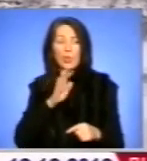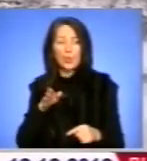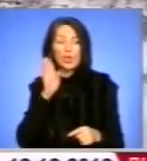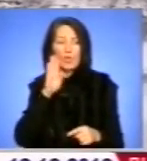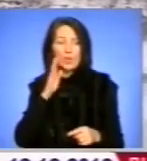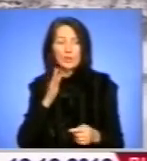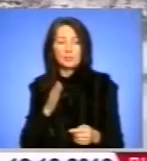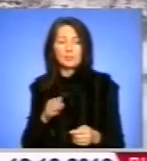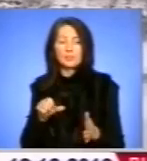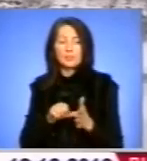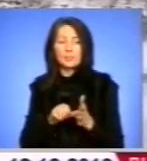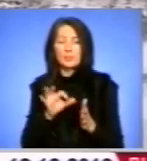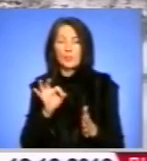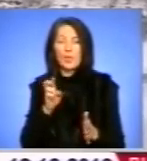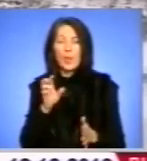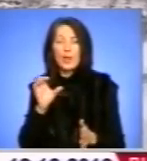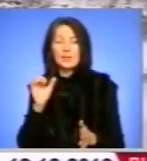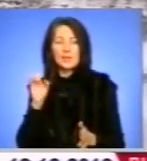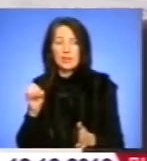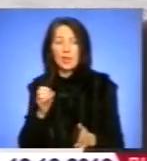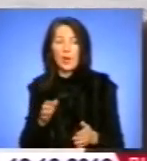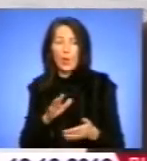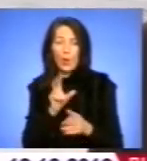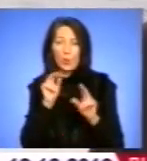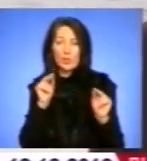від ОБСЄ обіцяють продовжувати співпрацю.